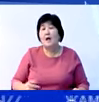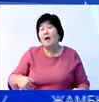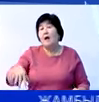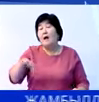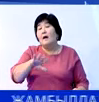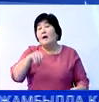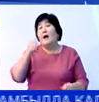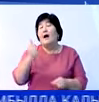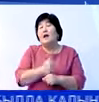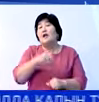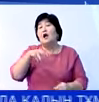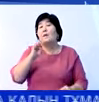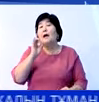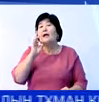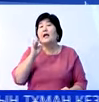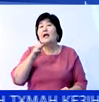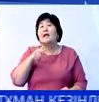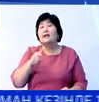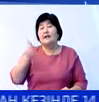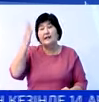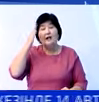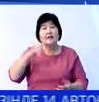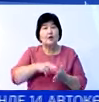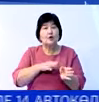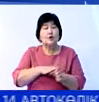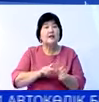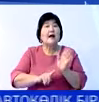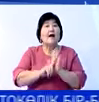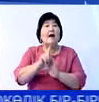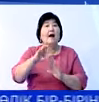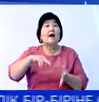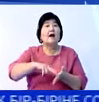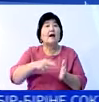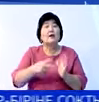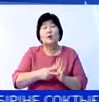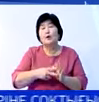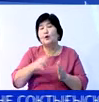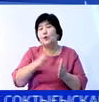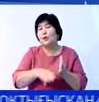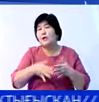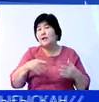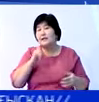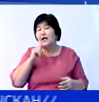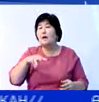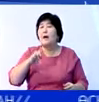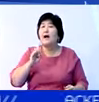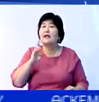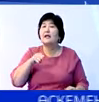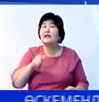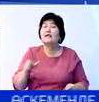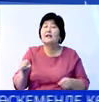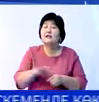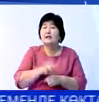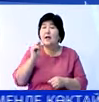Аймағымызда алғаш рет маркетинг таланттары жобасы жүзеге асты. Қанатқақты жоба аясында 90-нан астам жас маркетингтің қыр-сырын